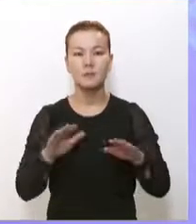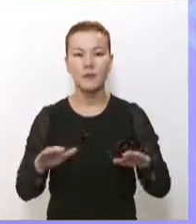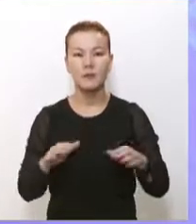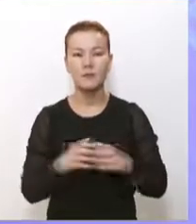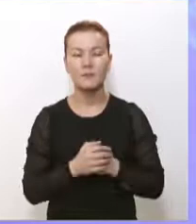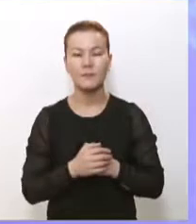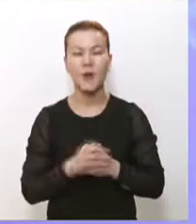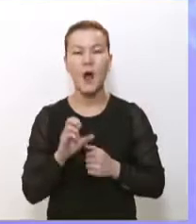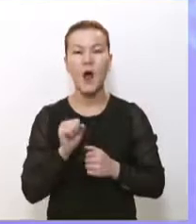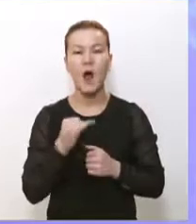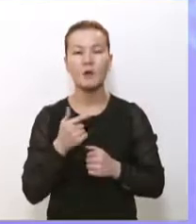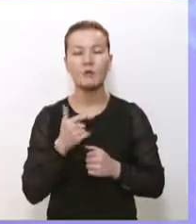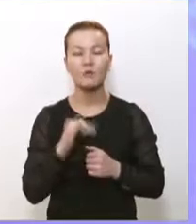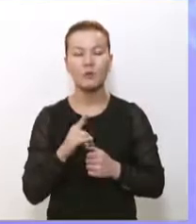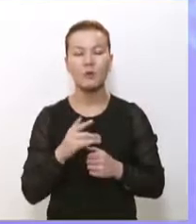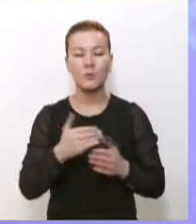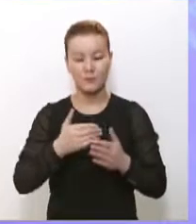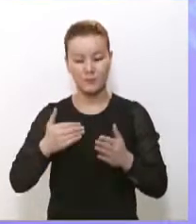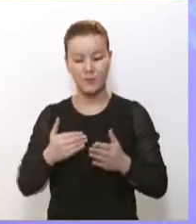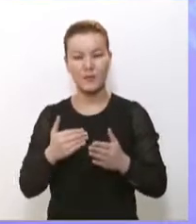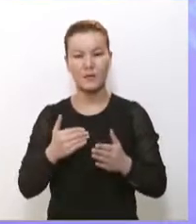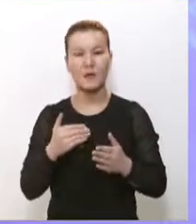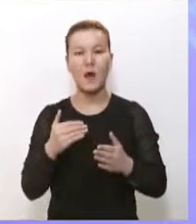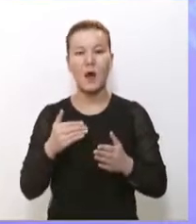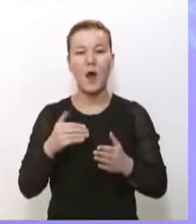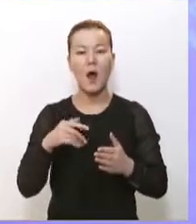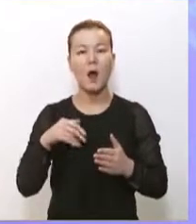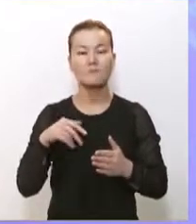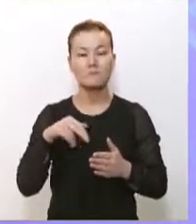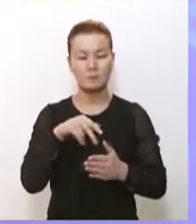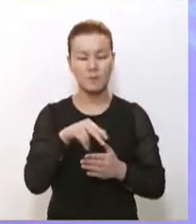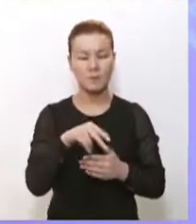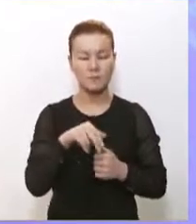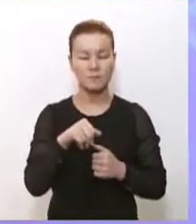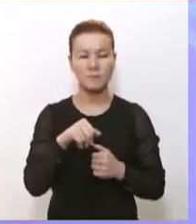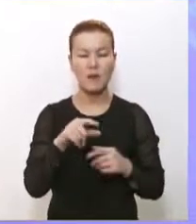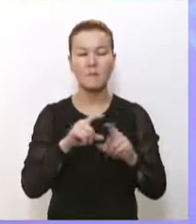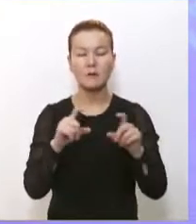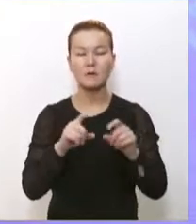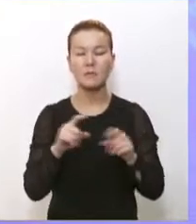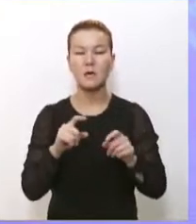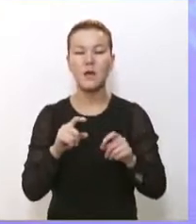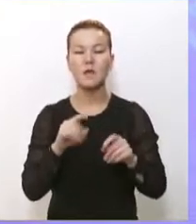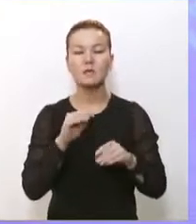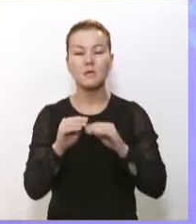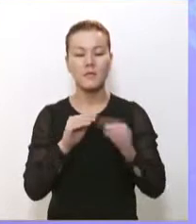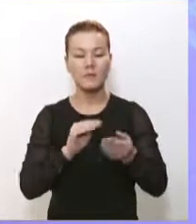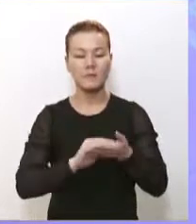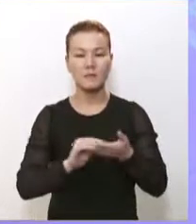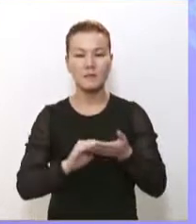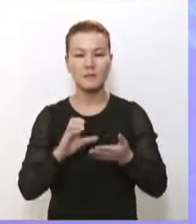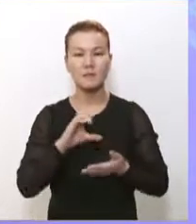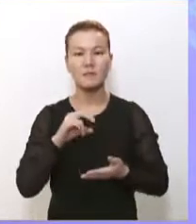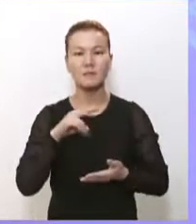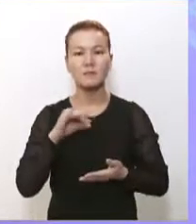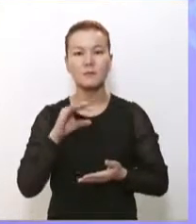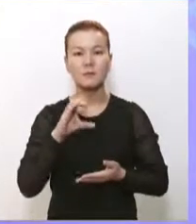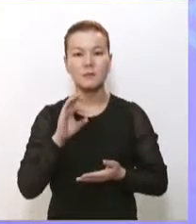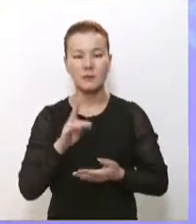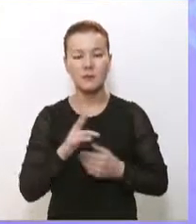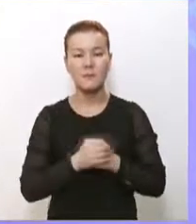Ребята, Айгуль перед походом в магазин составила список покупки. И вот как она составила этот